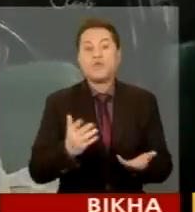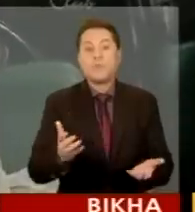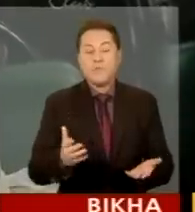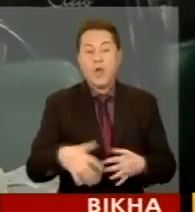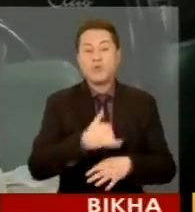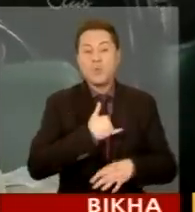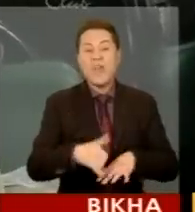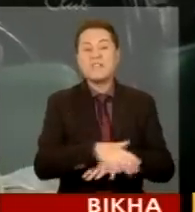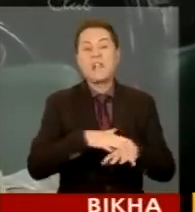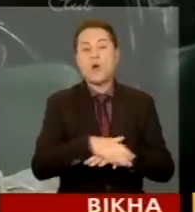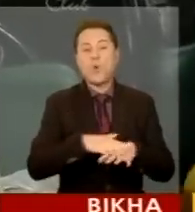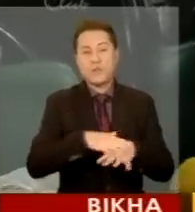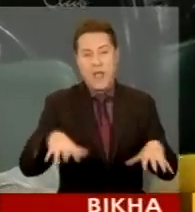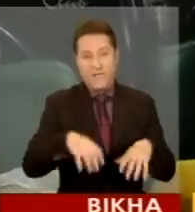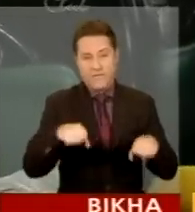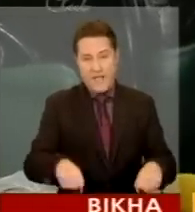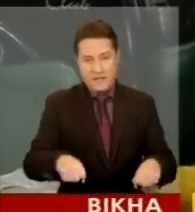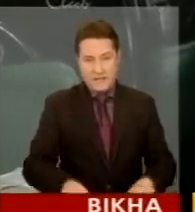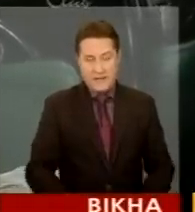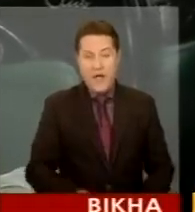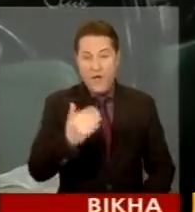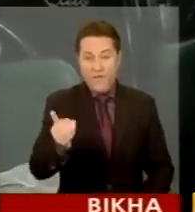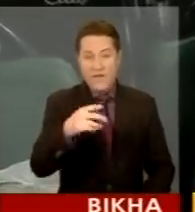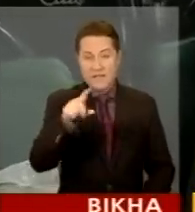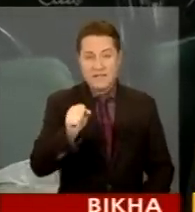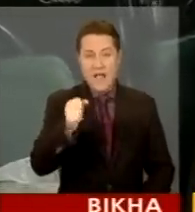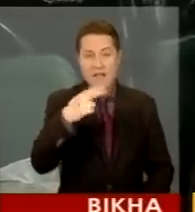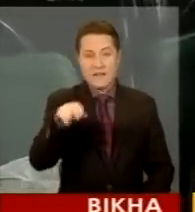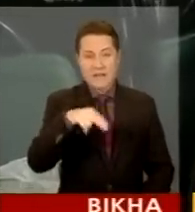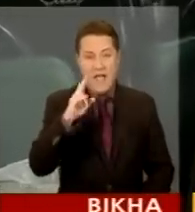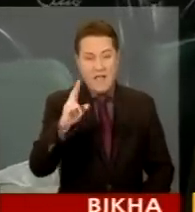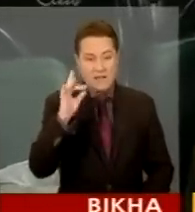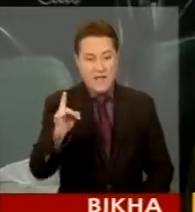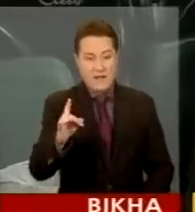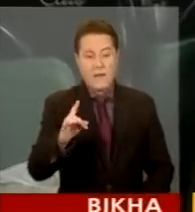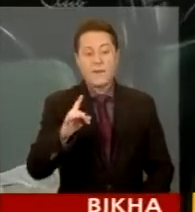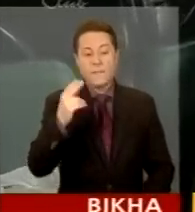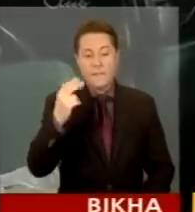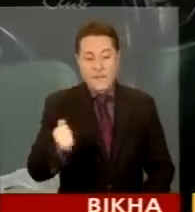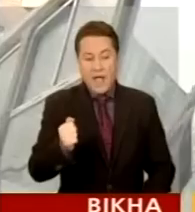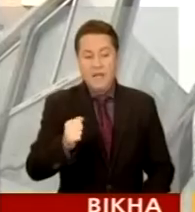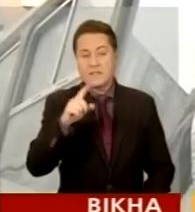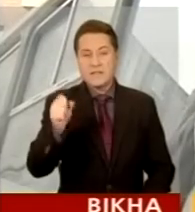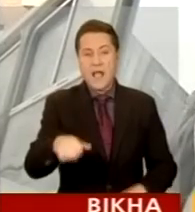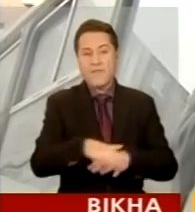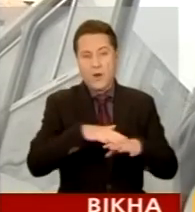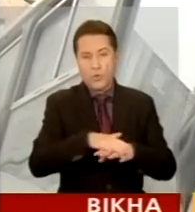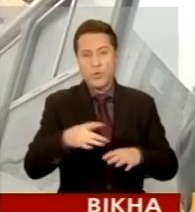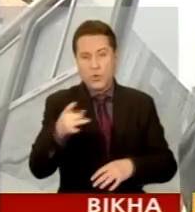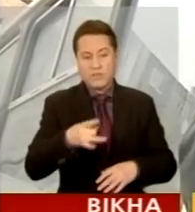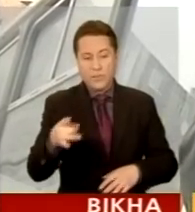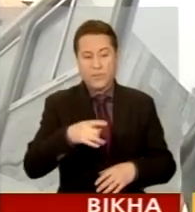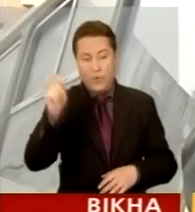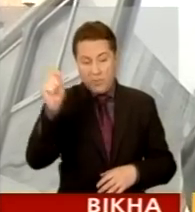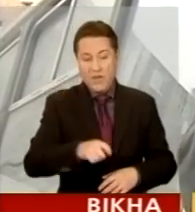У нас народна власть. Ви за ДНР? Да, Народна Республіка за народну власть, да. І я за них. Приїжджайте, там